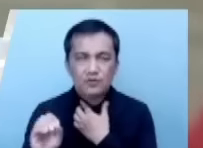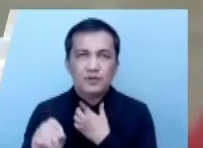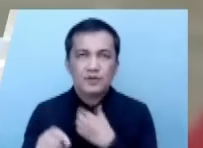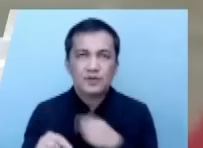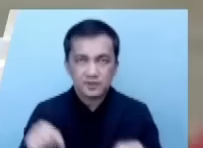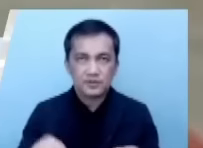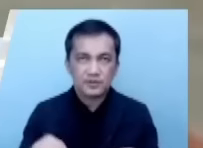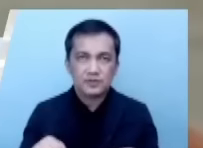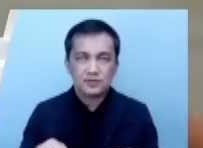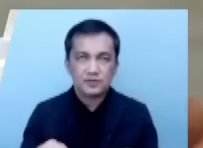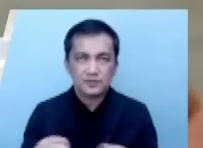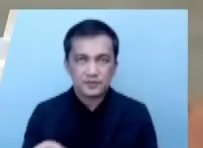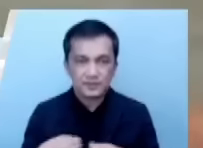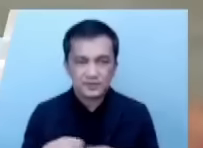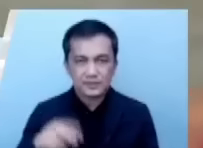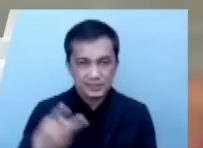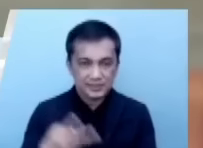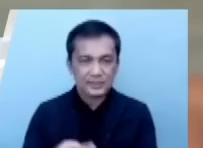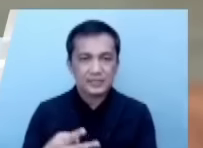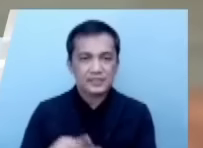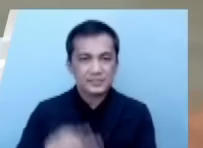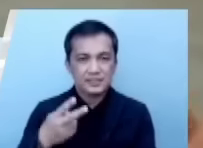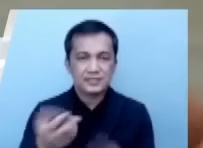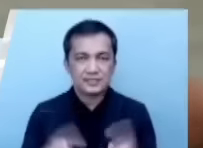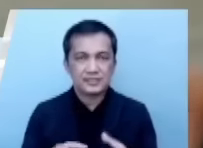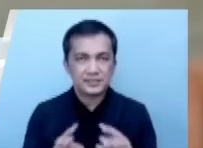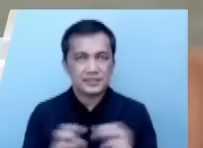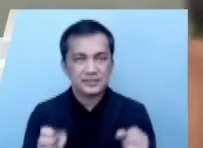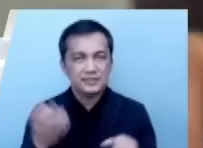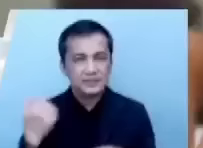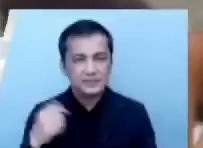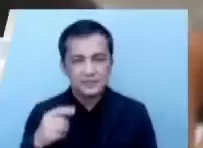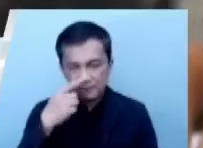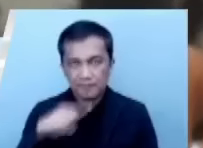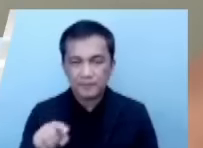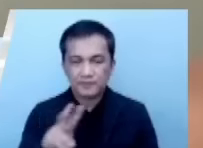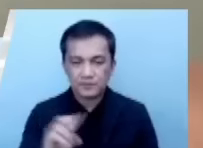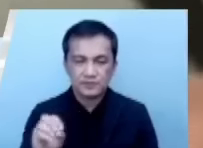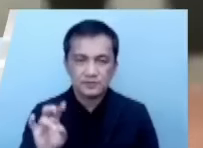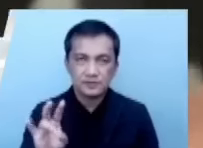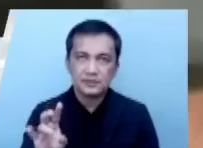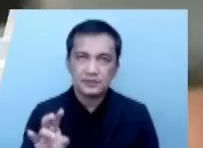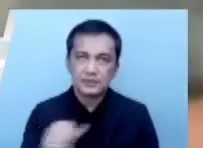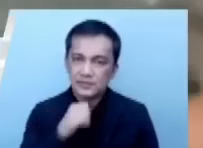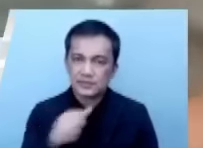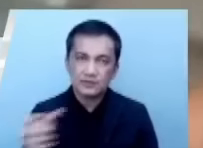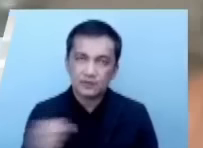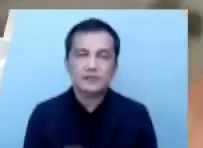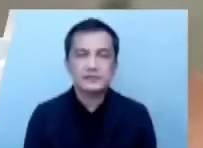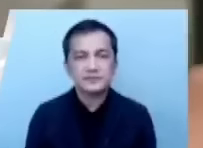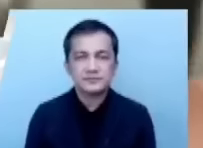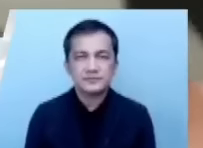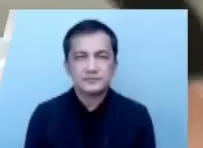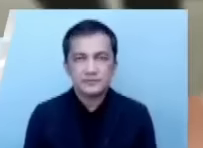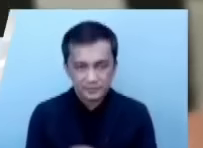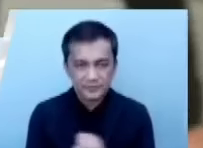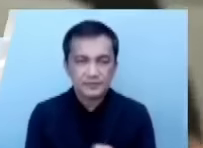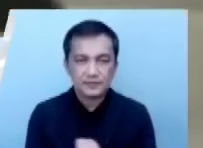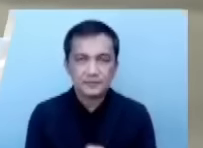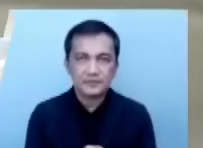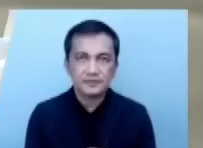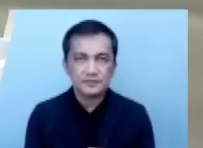binigyan ako ng second chance. Kasi lumaban ako dati sa Thailand 2017, hindi ko nakuha. Kaya pagsisikapan ko talaga na mahawakan